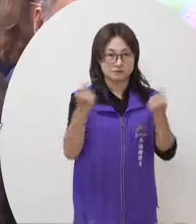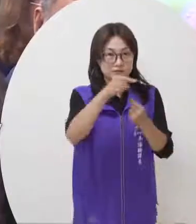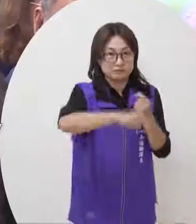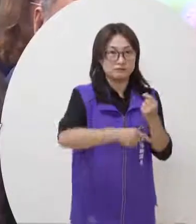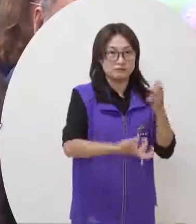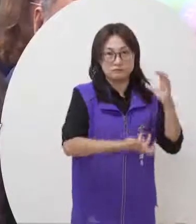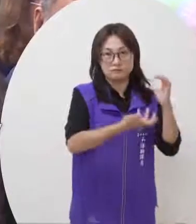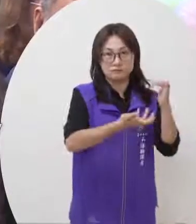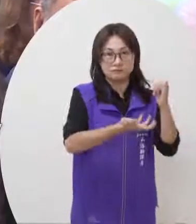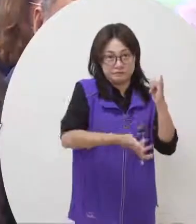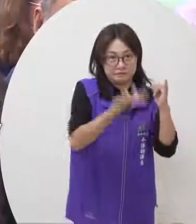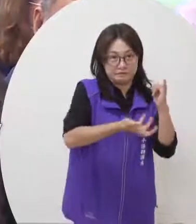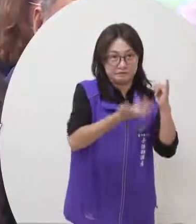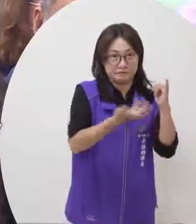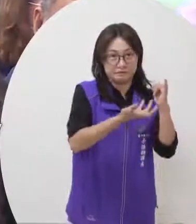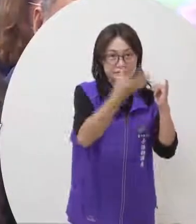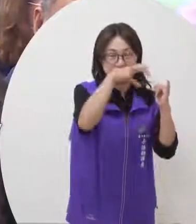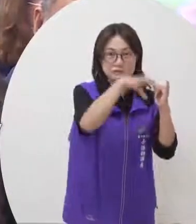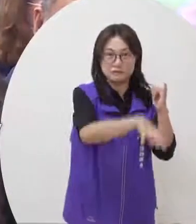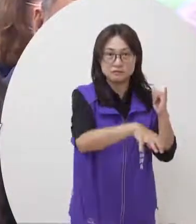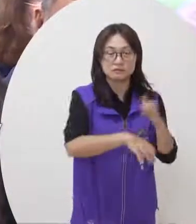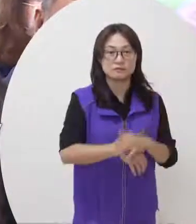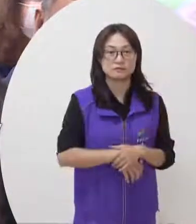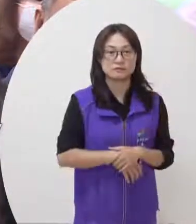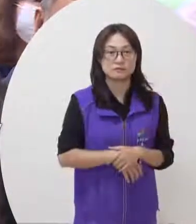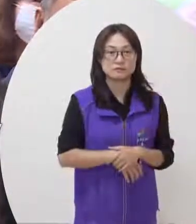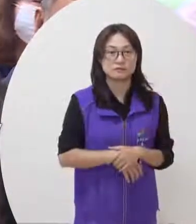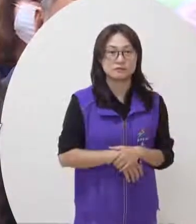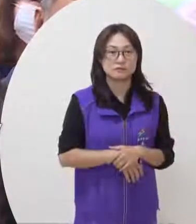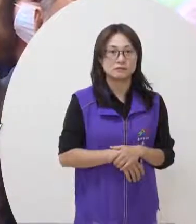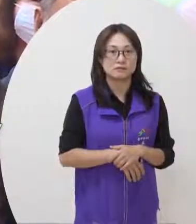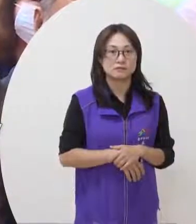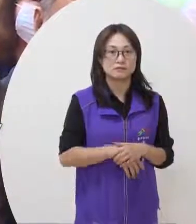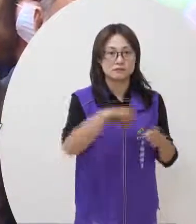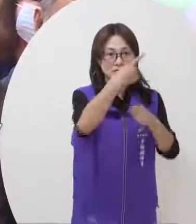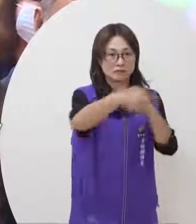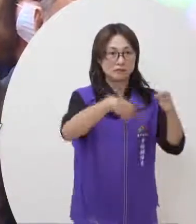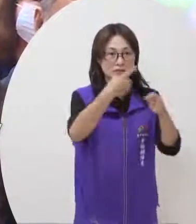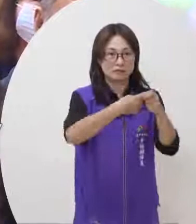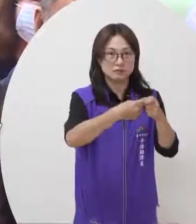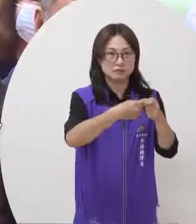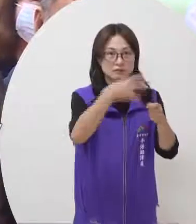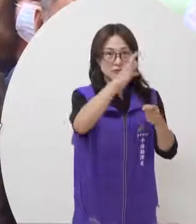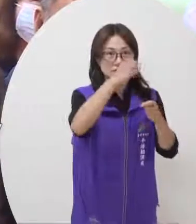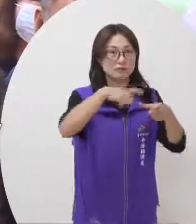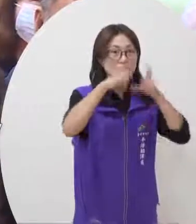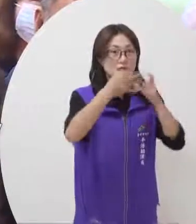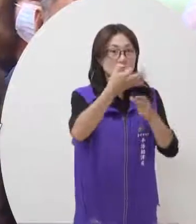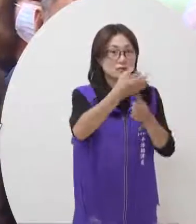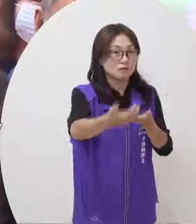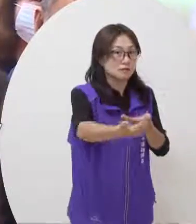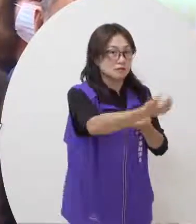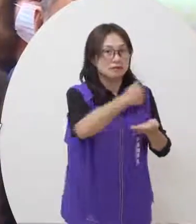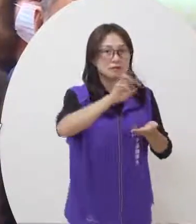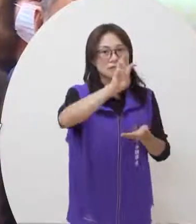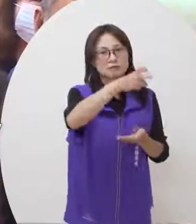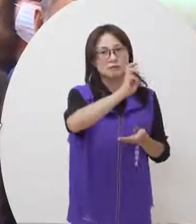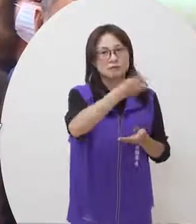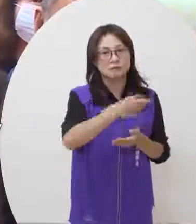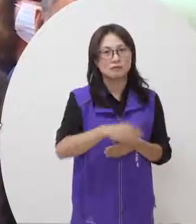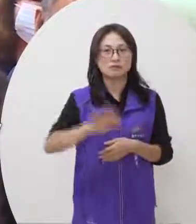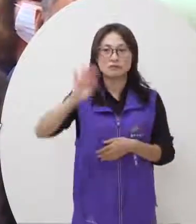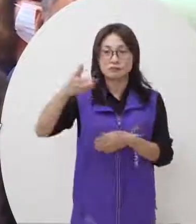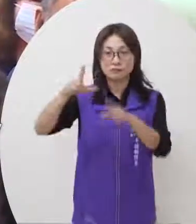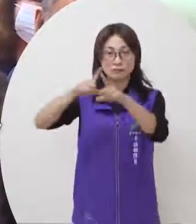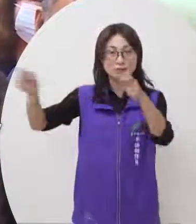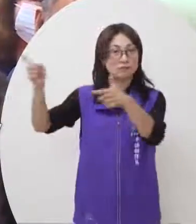那个我们的里里面，我们湖联里回馈金一年才30万，跟大甲火化厂